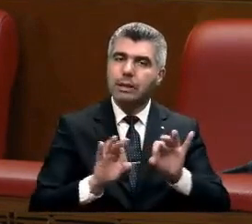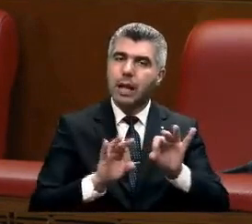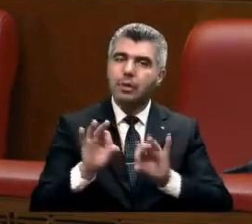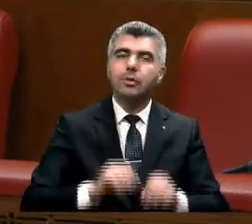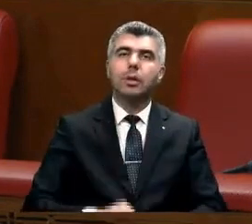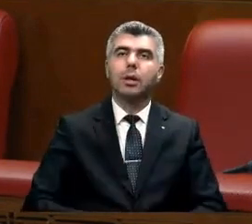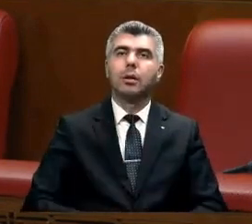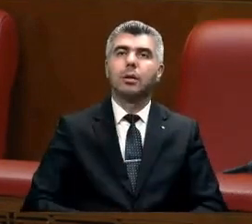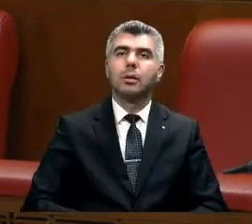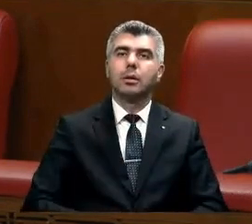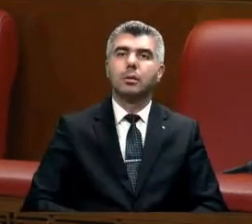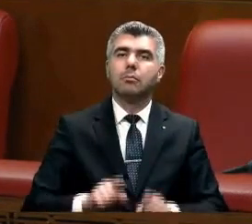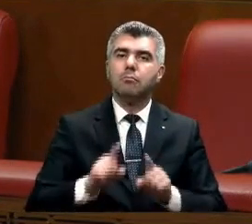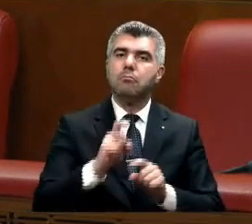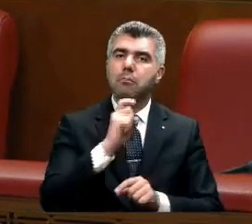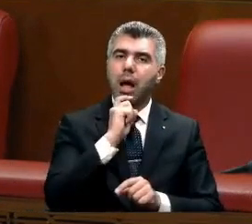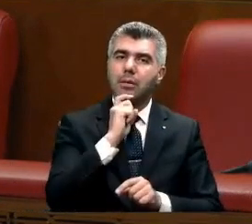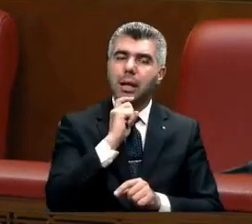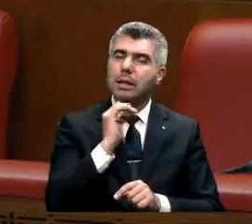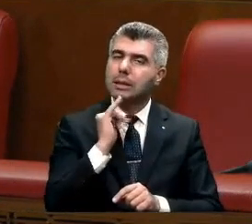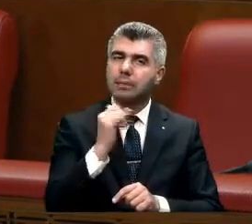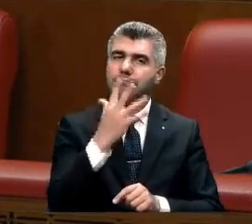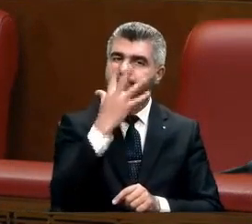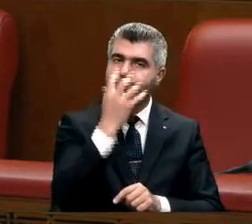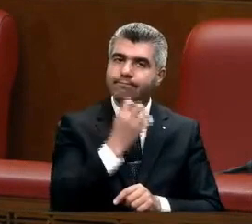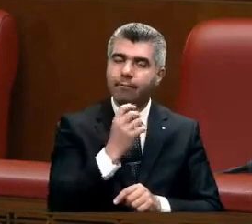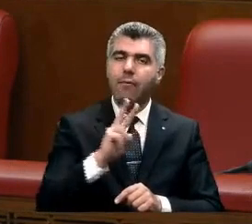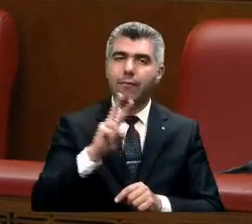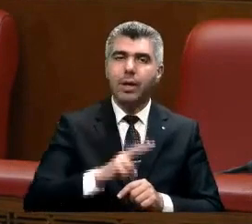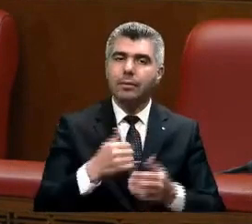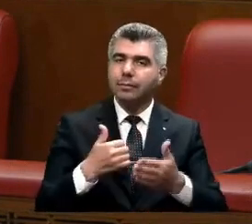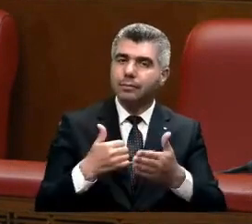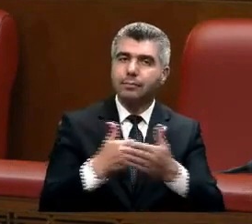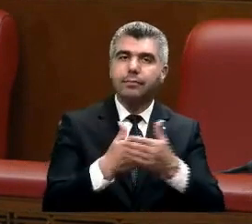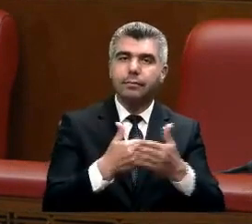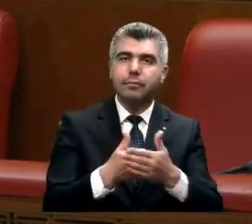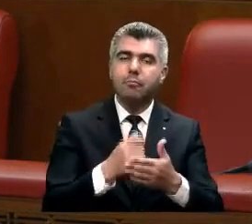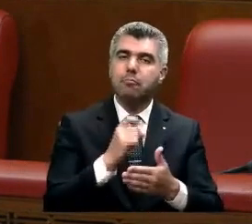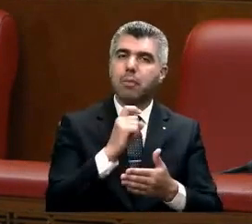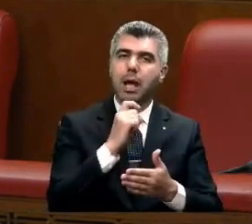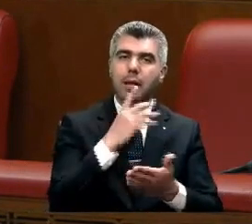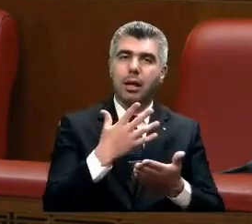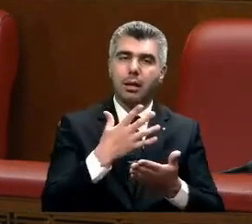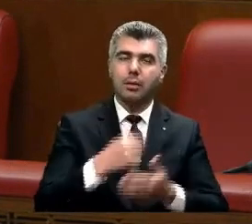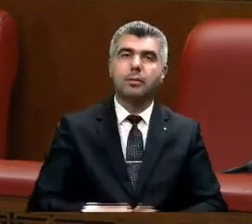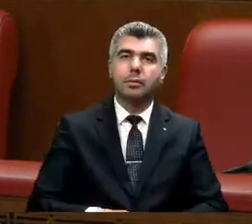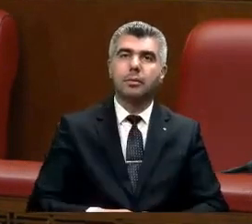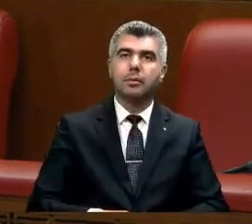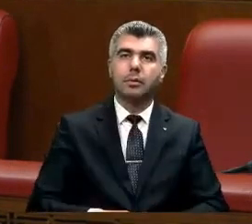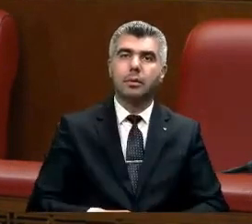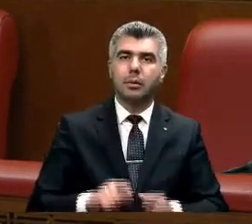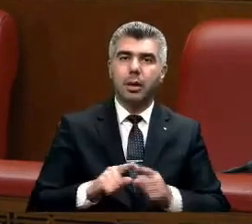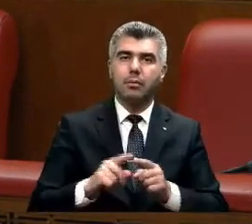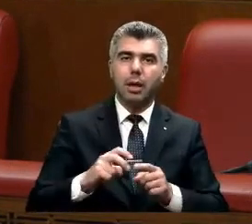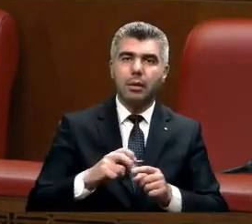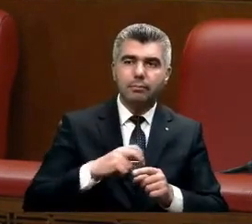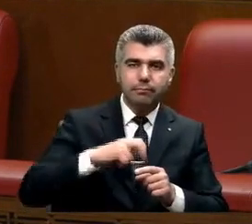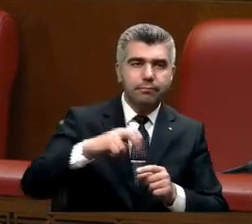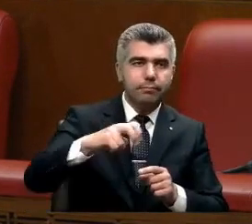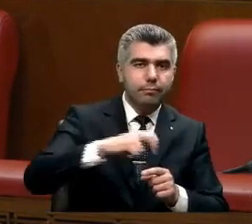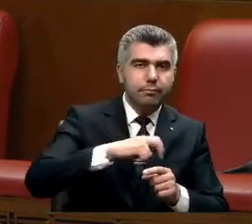ولازمنا نسجل بكل اسف استمرار وقوع حوادث ولا سيما حوادث التنقلات